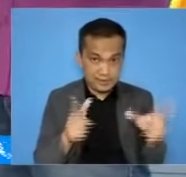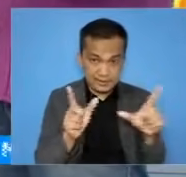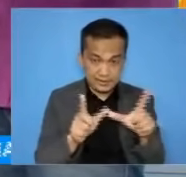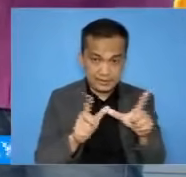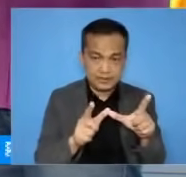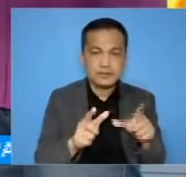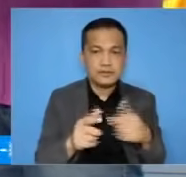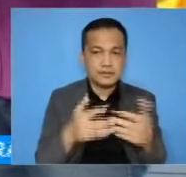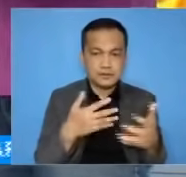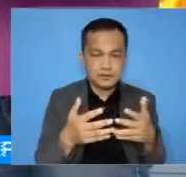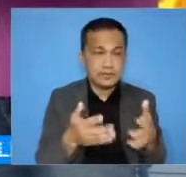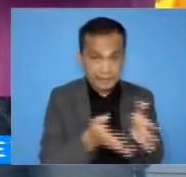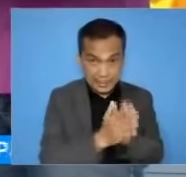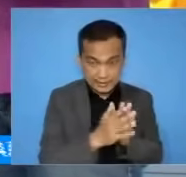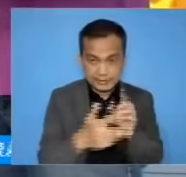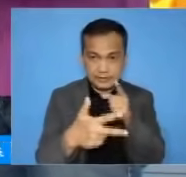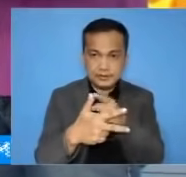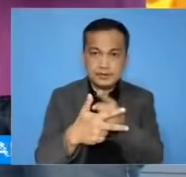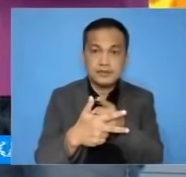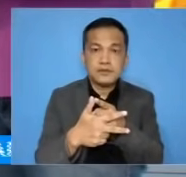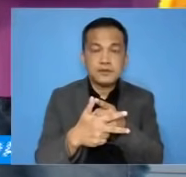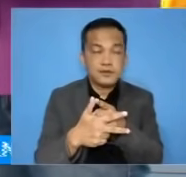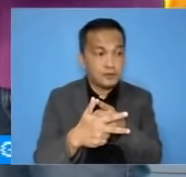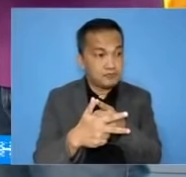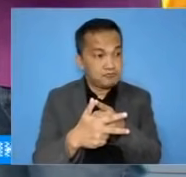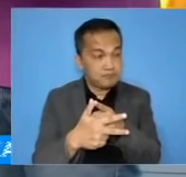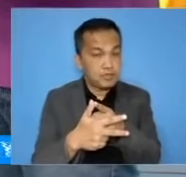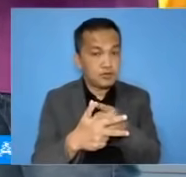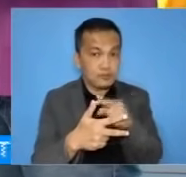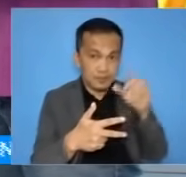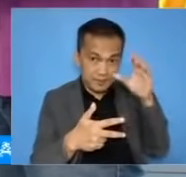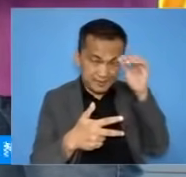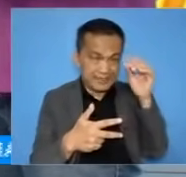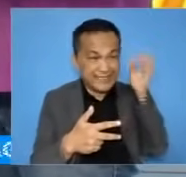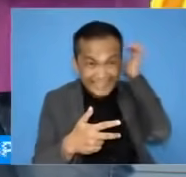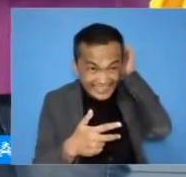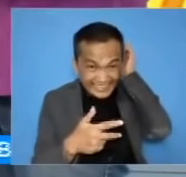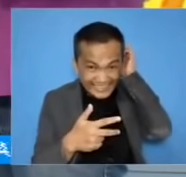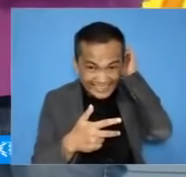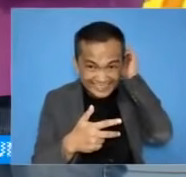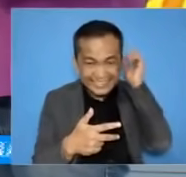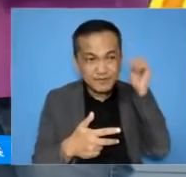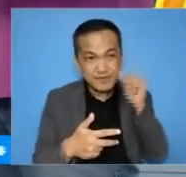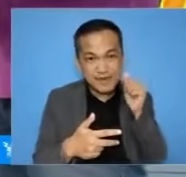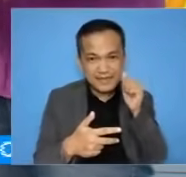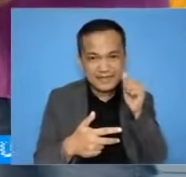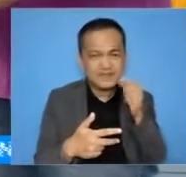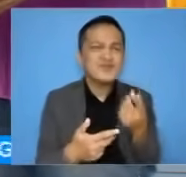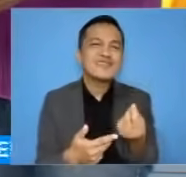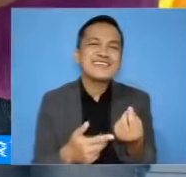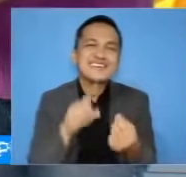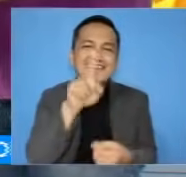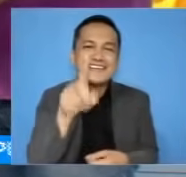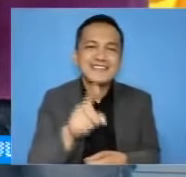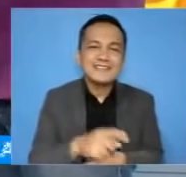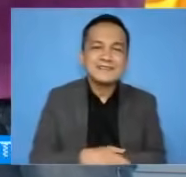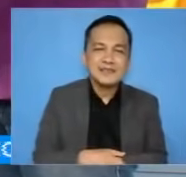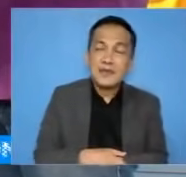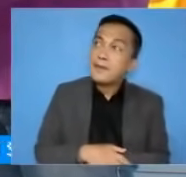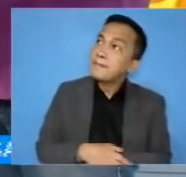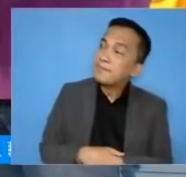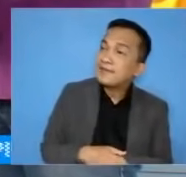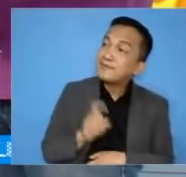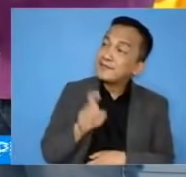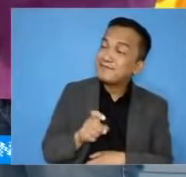di ba, kung hinihingi, right? At kung lalaki naman, nagkakamata ulo. Mm-hmm. Kung babae, paano ang ginagawa minsan? Dapat kasi minsan, idaan na lang